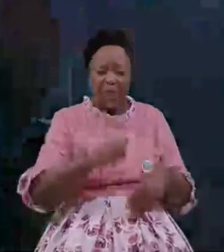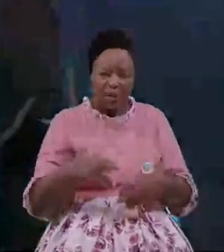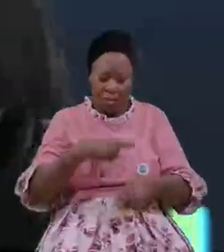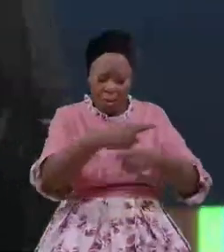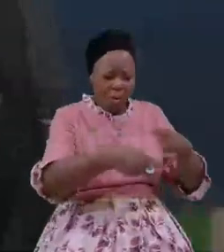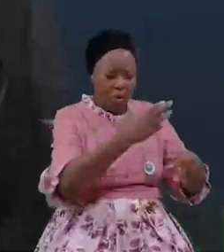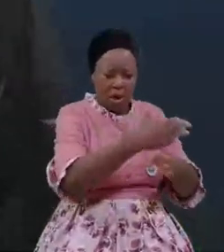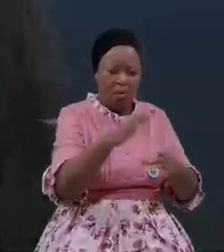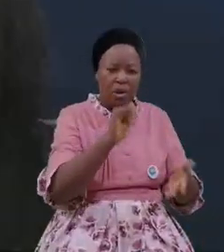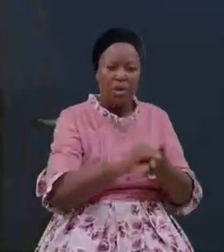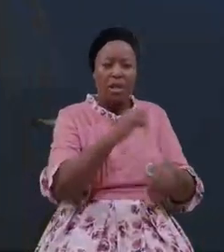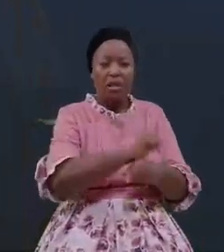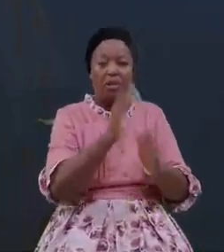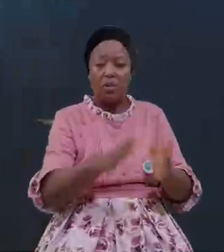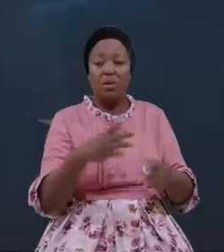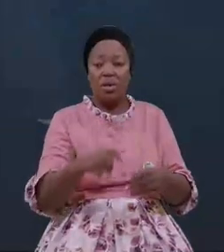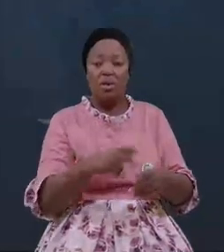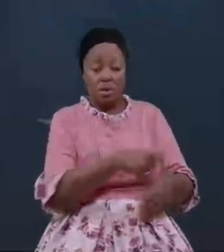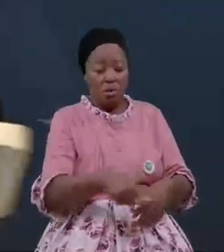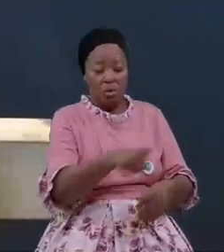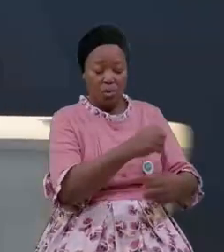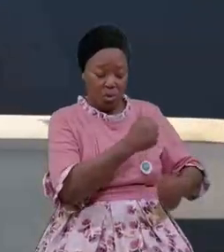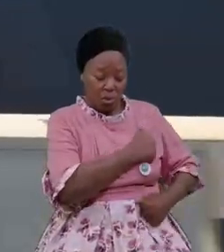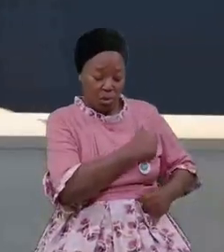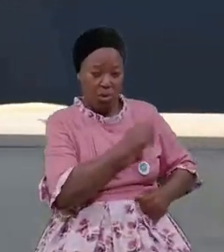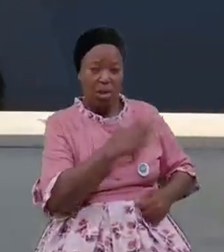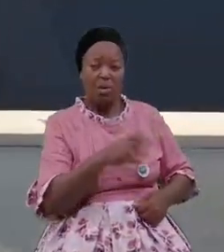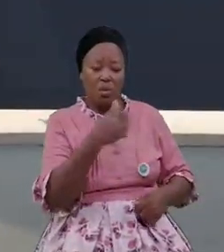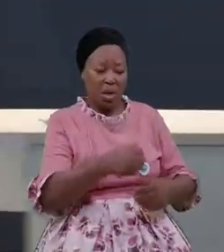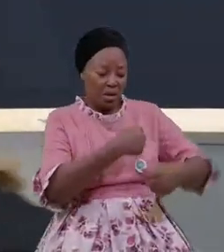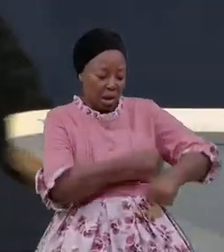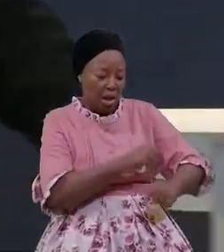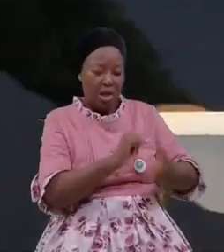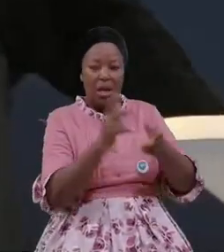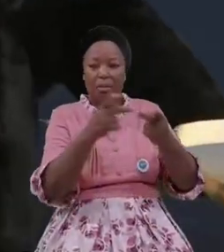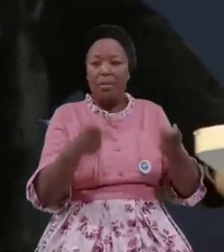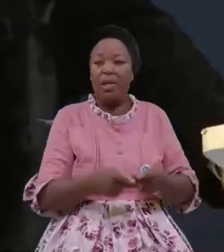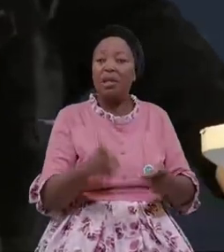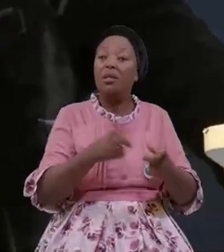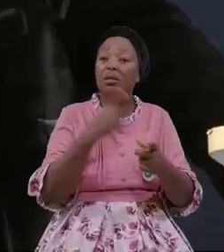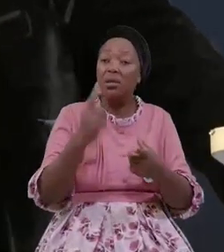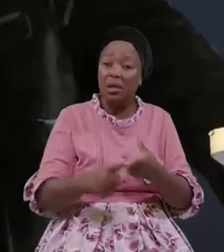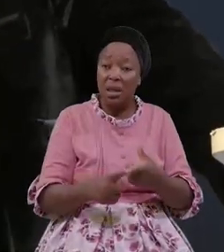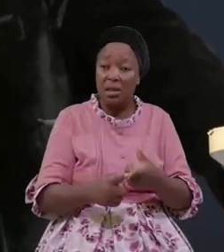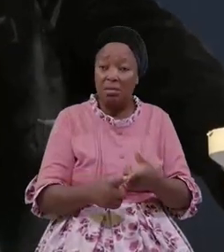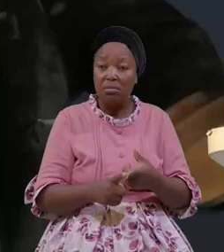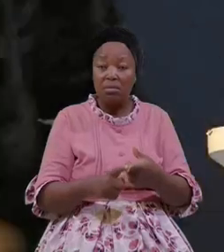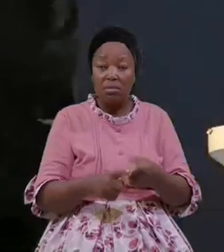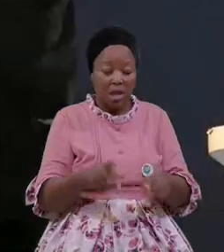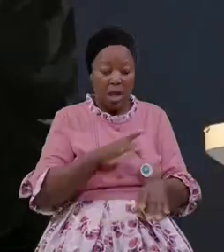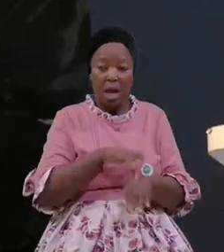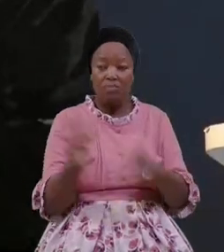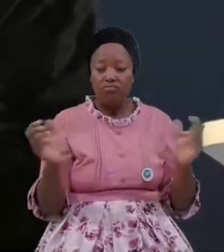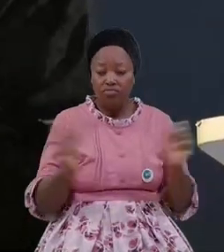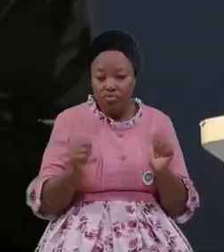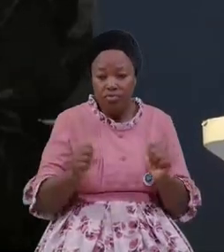ne peut pas venir ôter la pierre ces soldats gardaient le lieu là puis il y avait un